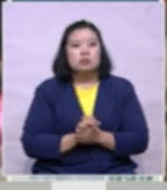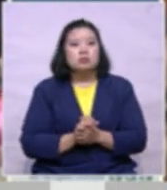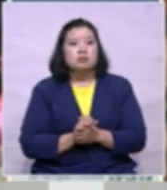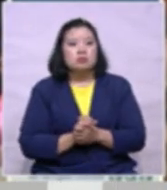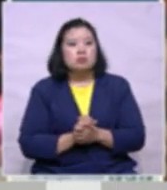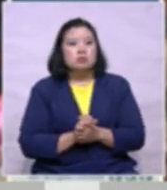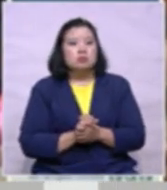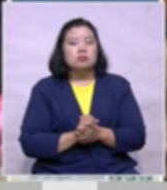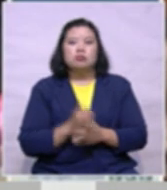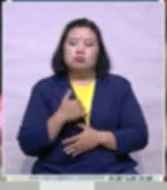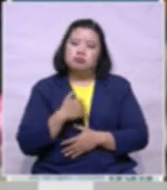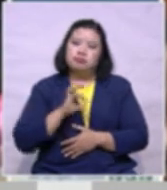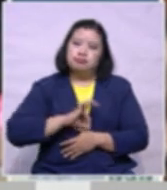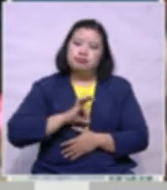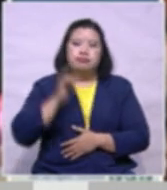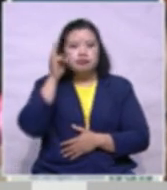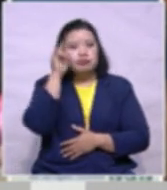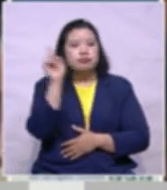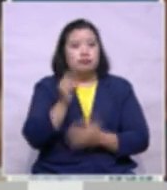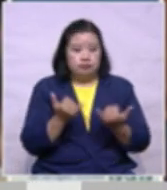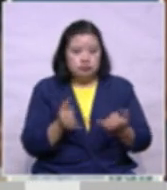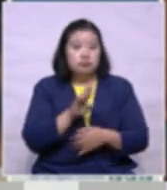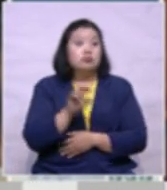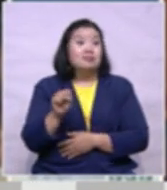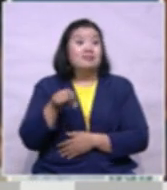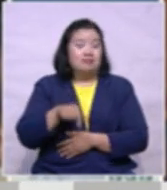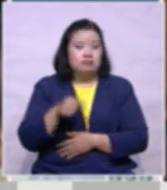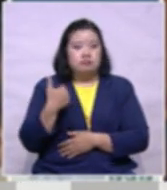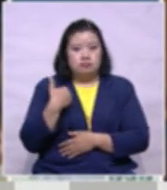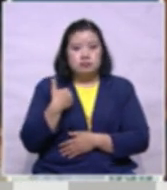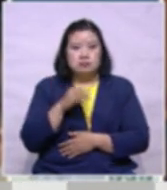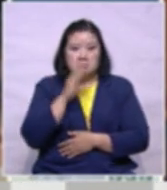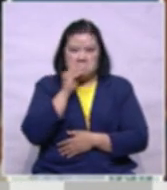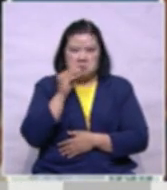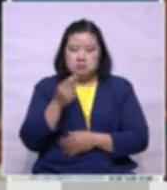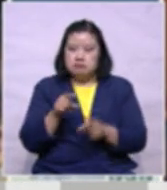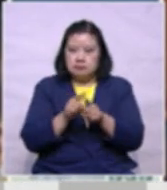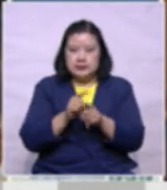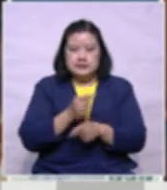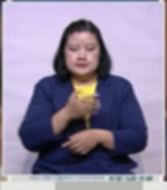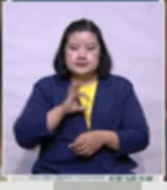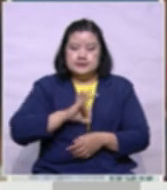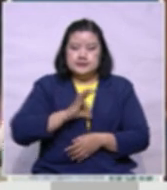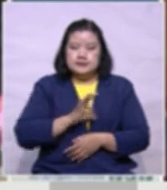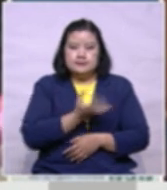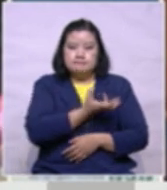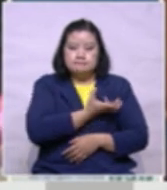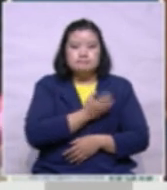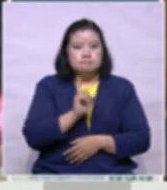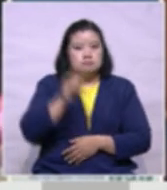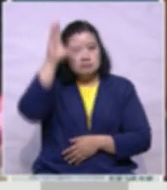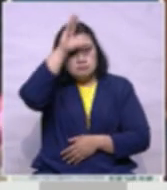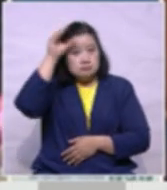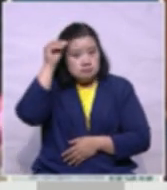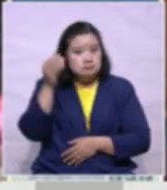รู้สึกว่าเมื่อก่อนเนี่ยเราจะรู้สึกว่าในสภาเนี่ยคนที่ได้ชื่อว่ามีดโกนอาบน้ำผึ้งเนี่ยคือคุณชวนแต่ผมคิดว่าณเวลานี้อาจารย์วันนอเนี่ยคือมีดโกนอาบน้